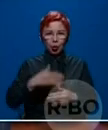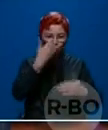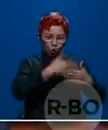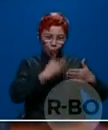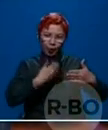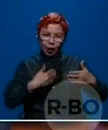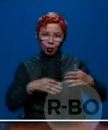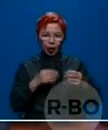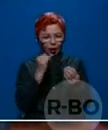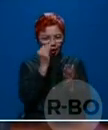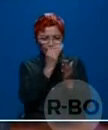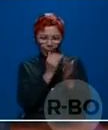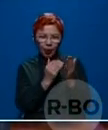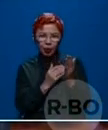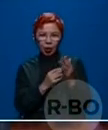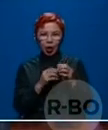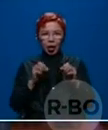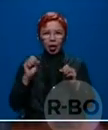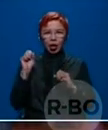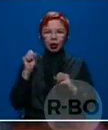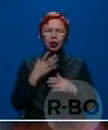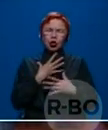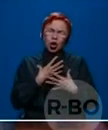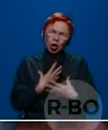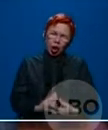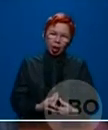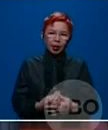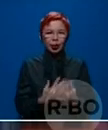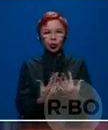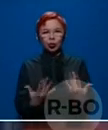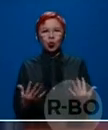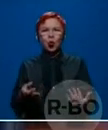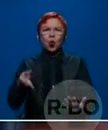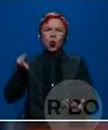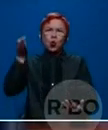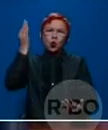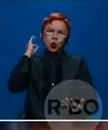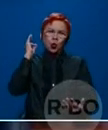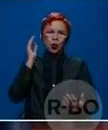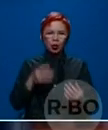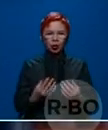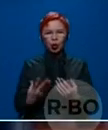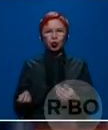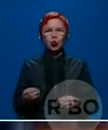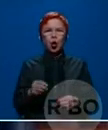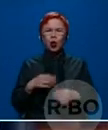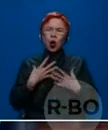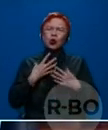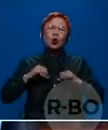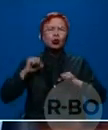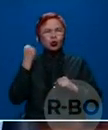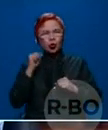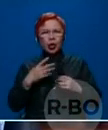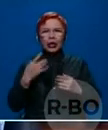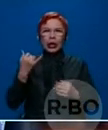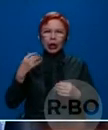yang menggambarkan Derita Dan nestapa dari Warga Jakarta rakyat kecil yang hidupnya n sudah sangat sulit dan